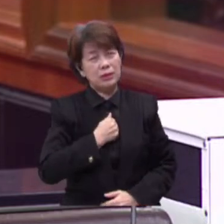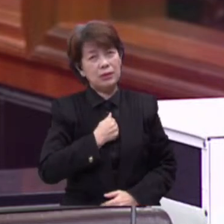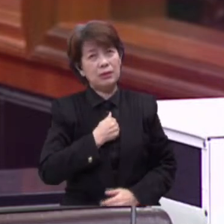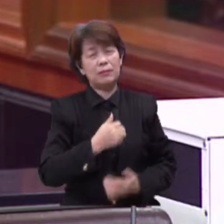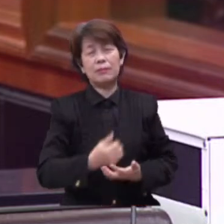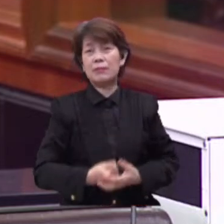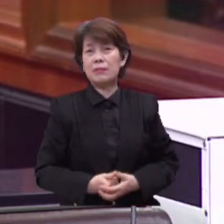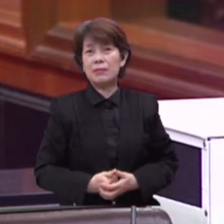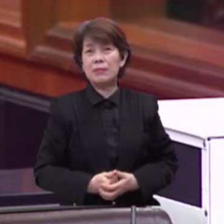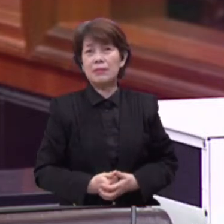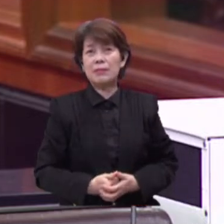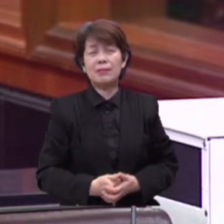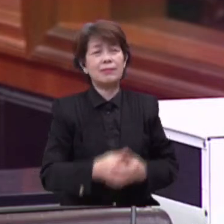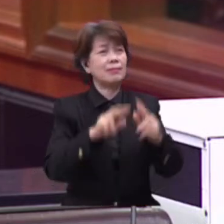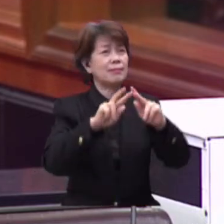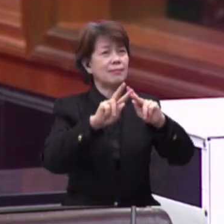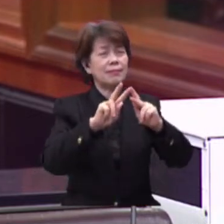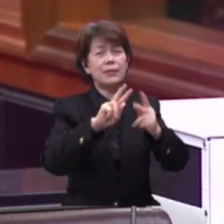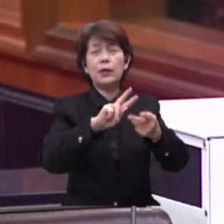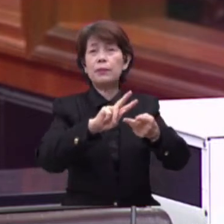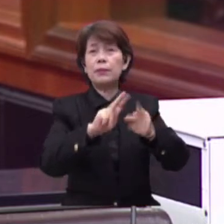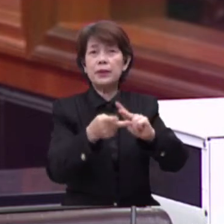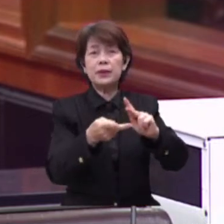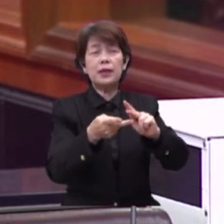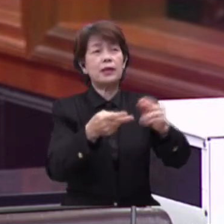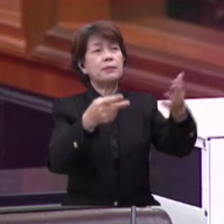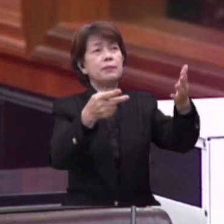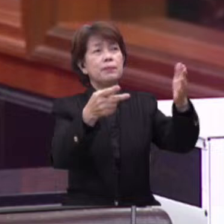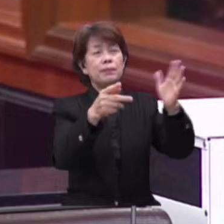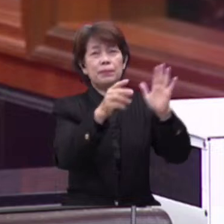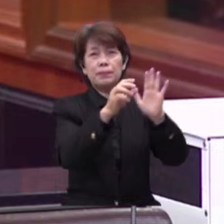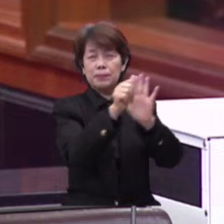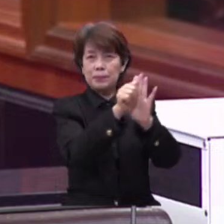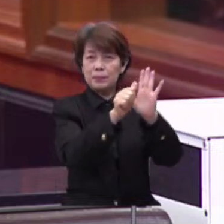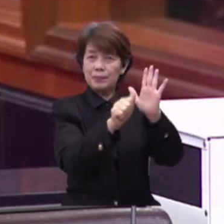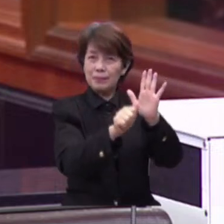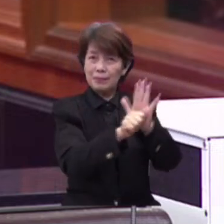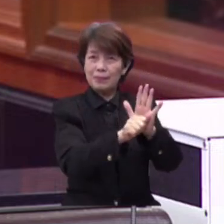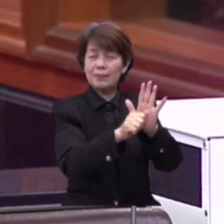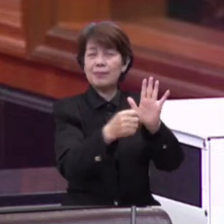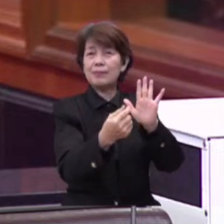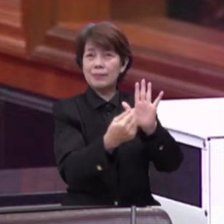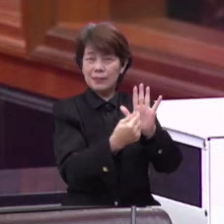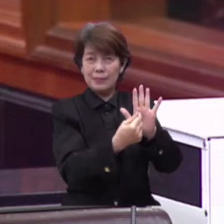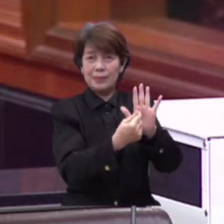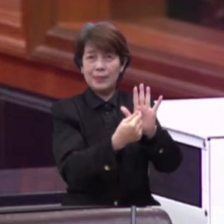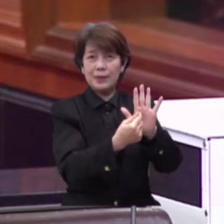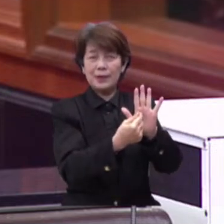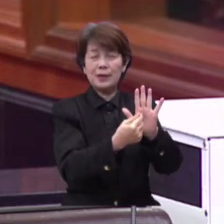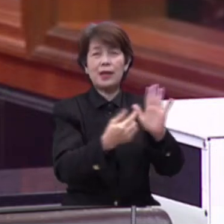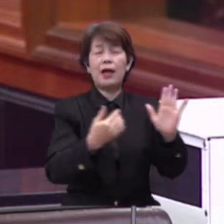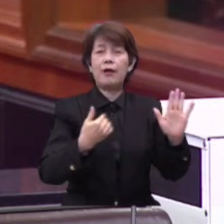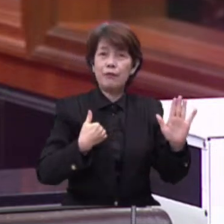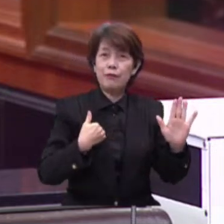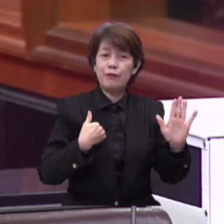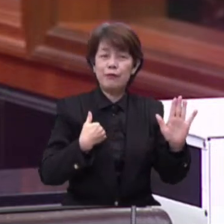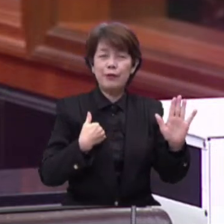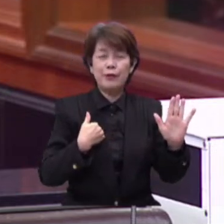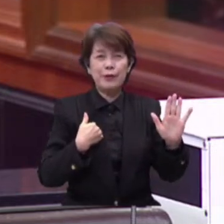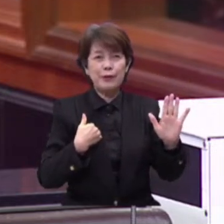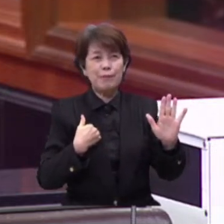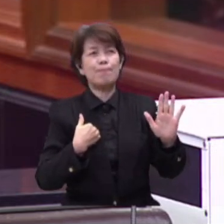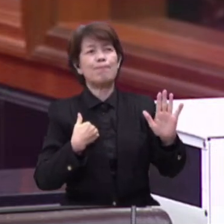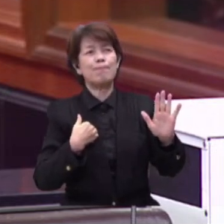pindahan yang ingin dibuat ini persoalan saya adalah Adakah ini melibatkan retrospektif effect